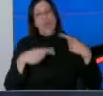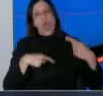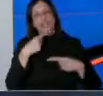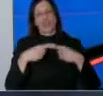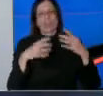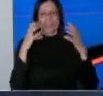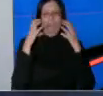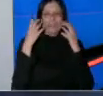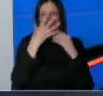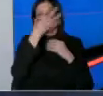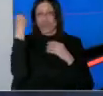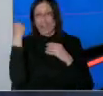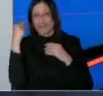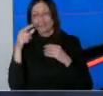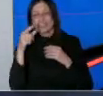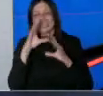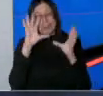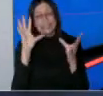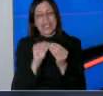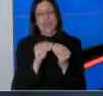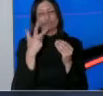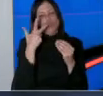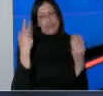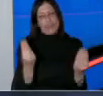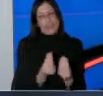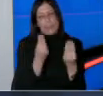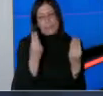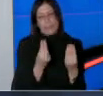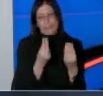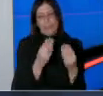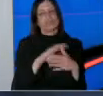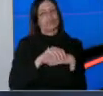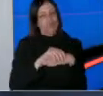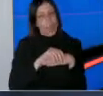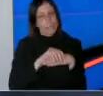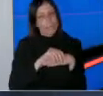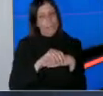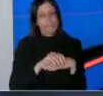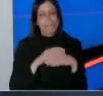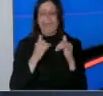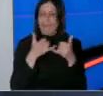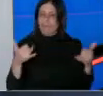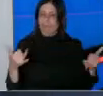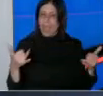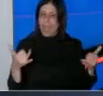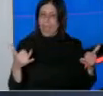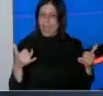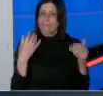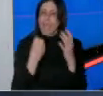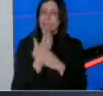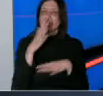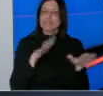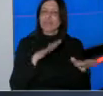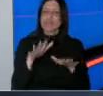רבין, ושוכחים שזה בסך הכל שלושה דברים. שלום, רווחה.